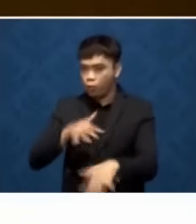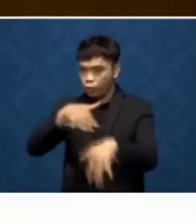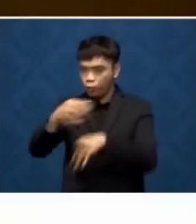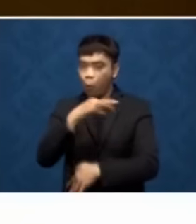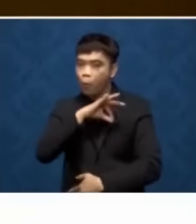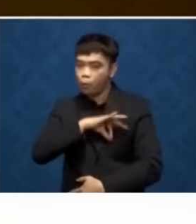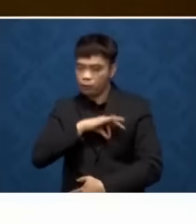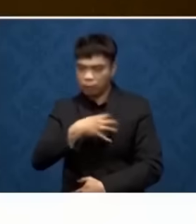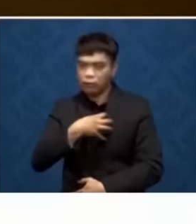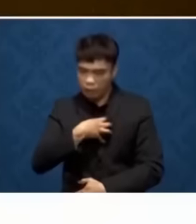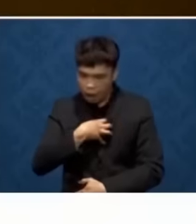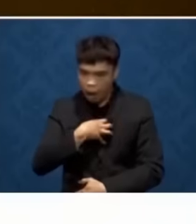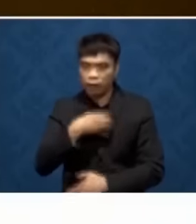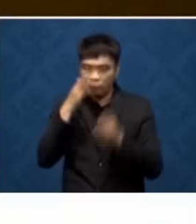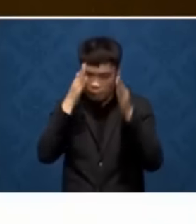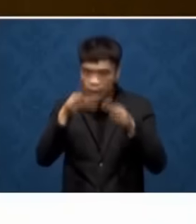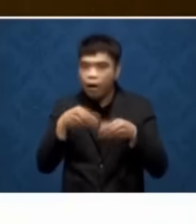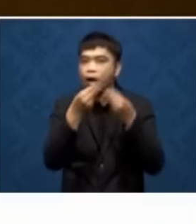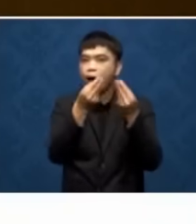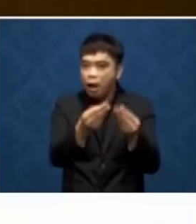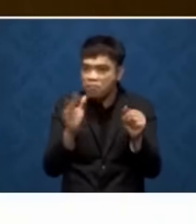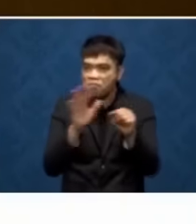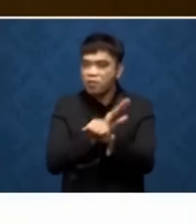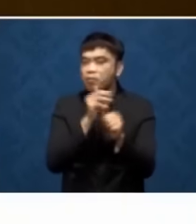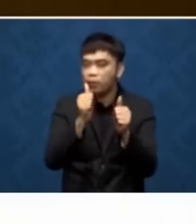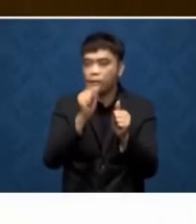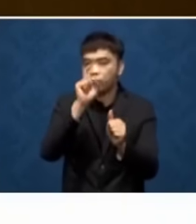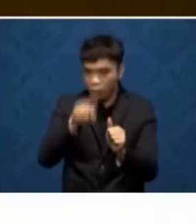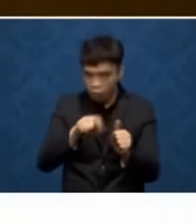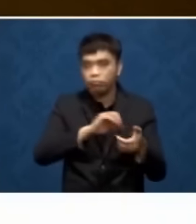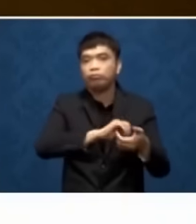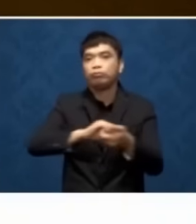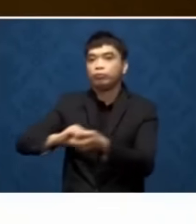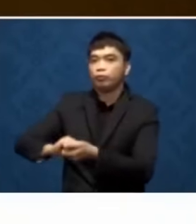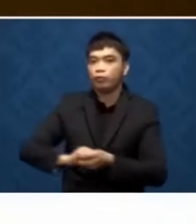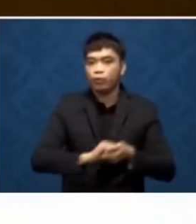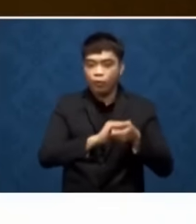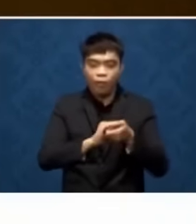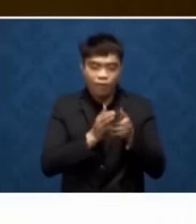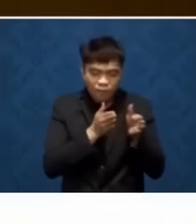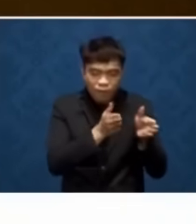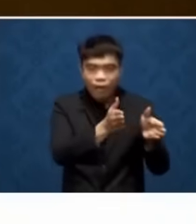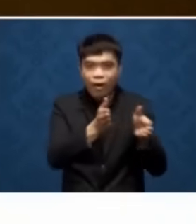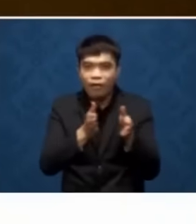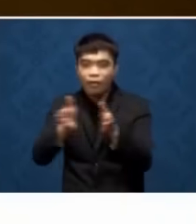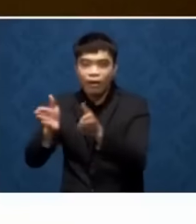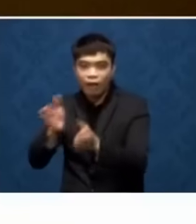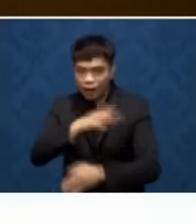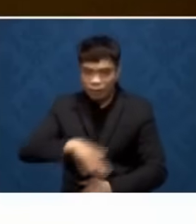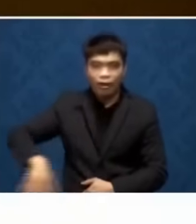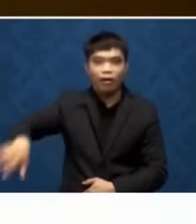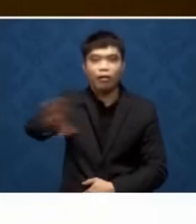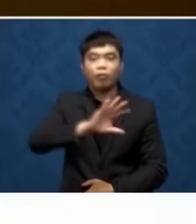เบื้องต้นนายแพทย์ชนน่านสีแก้วหัวหน้าพรรคเพื่อไทยก็ได้ลุกขึ้นเสนอชื่อนายพิธาลิ้มเจริญรัตน์หัวหน้าพรรค